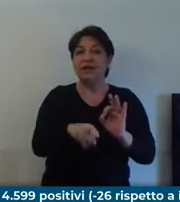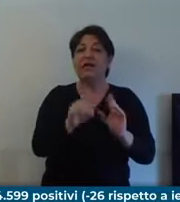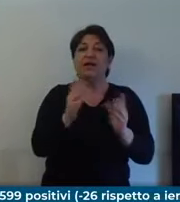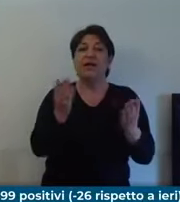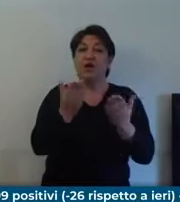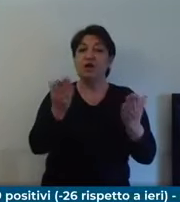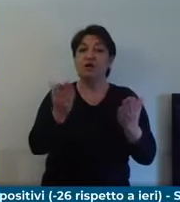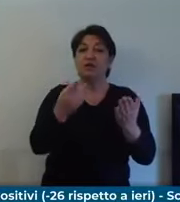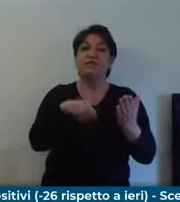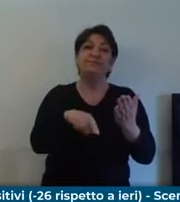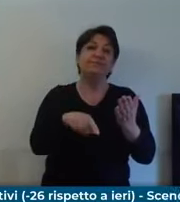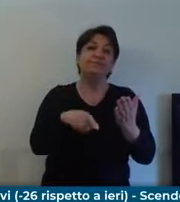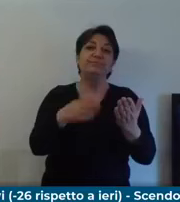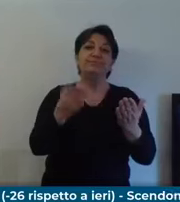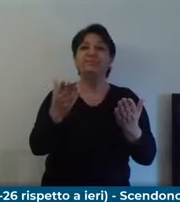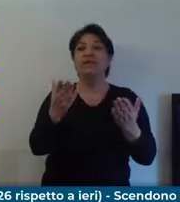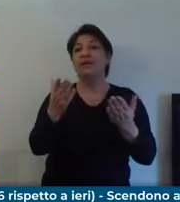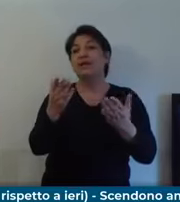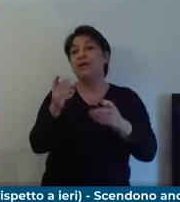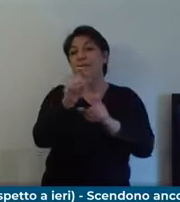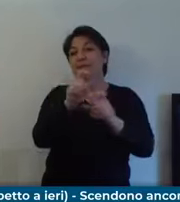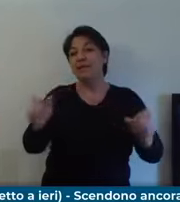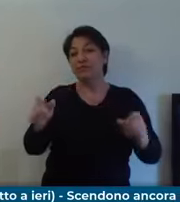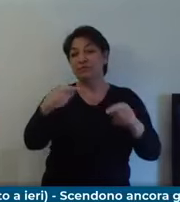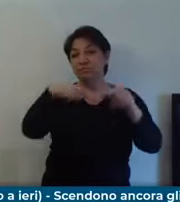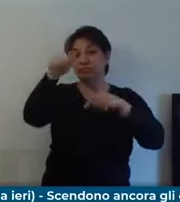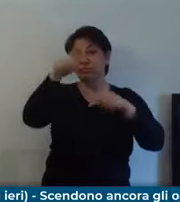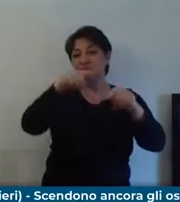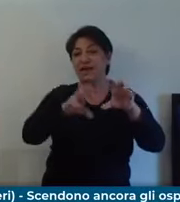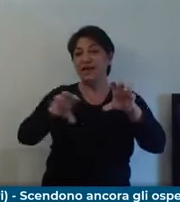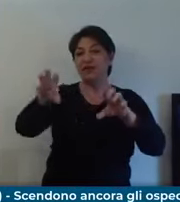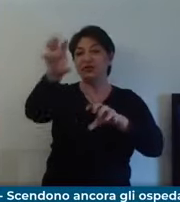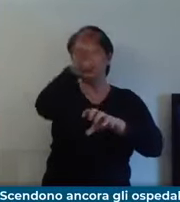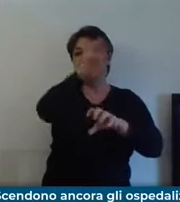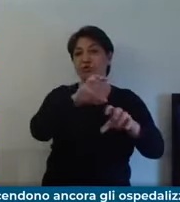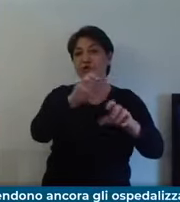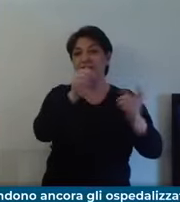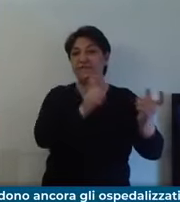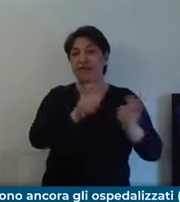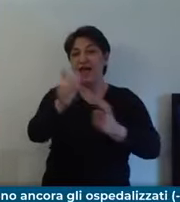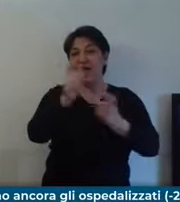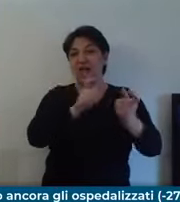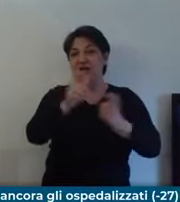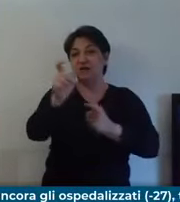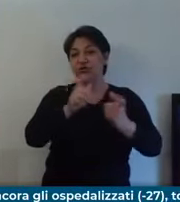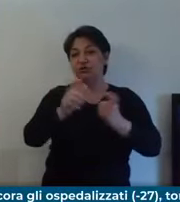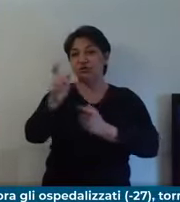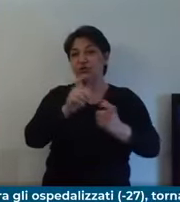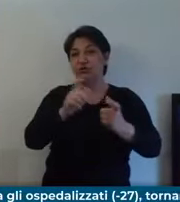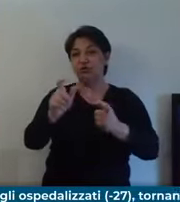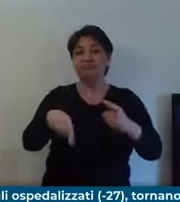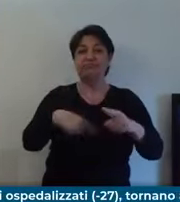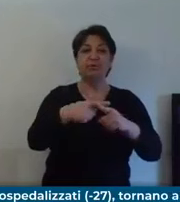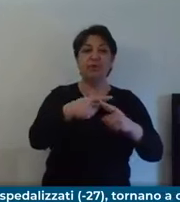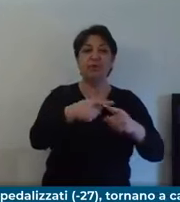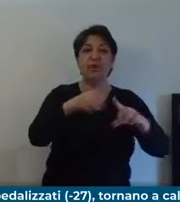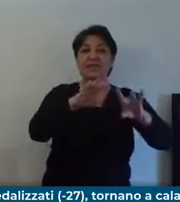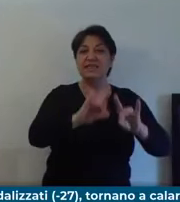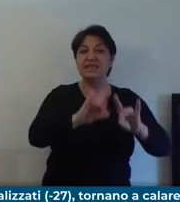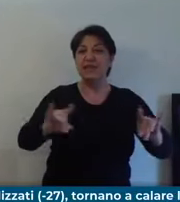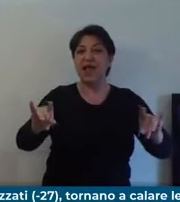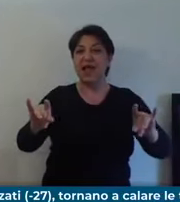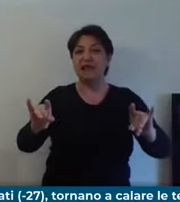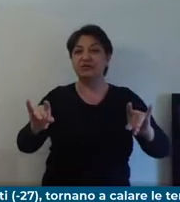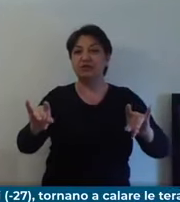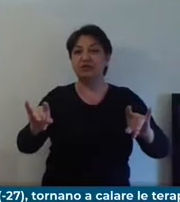ritenga di poter e dover fare intorno alla fine di questo mese, e la questione delle spiagge, dove ci confronteremo